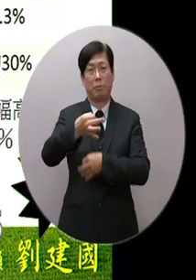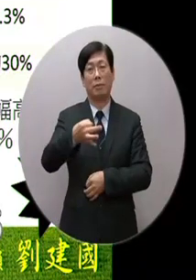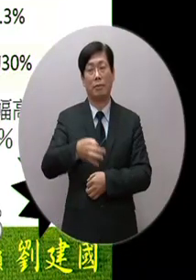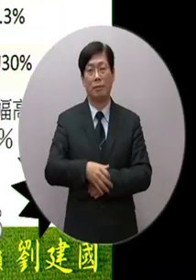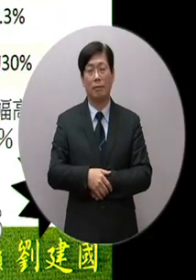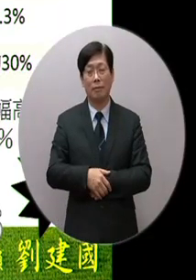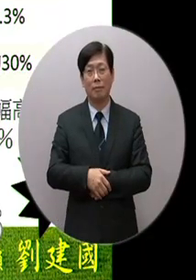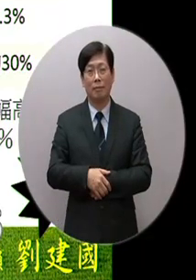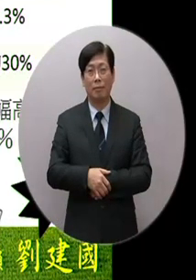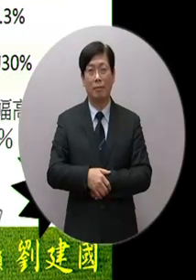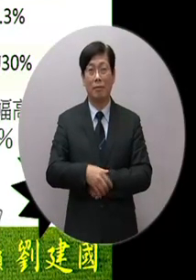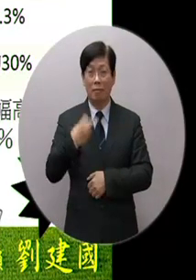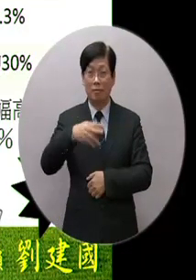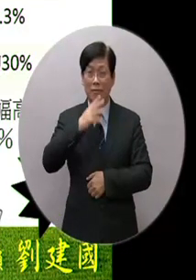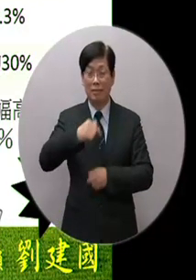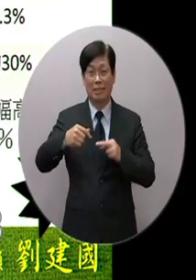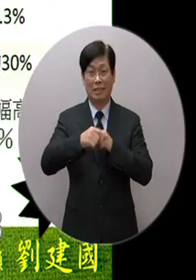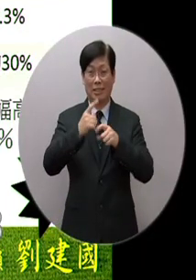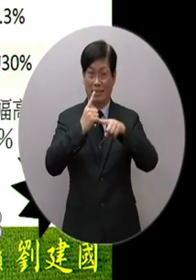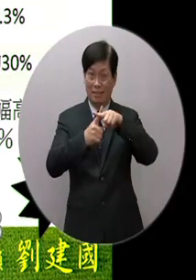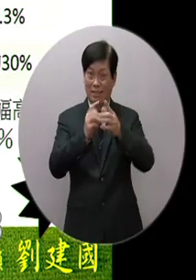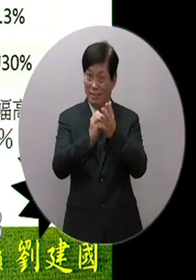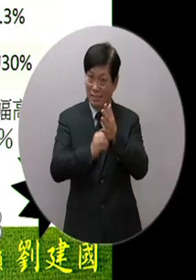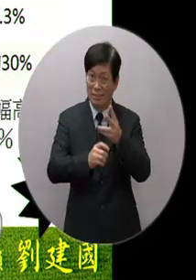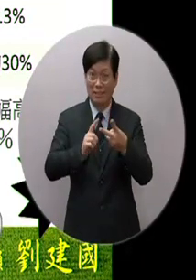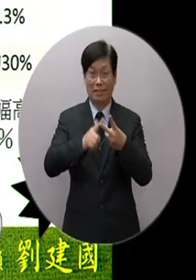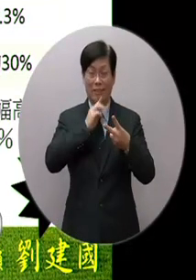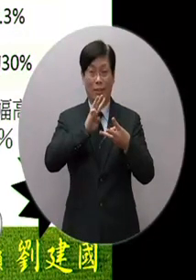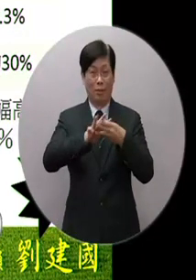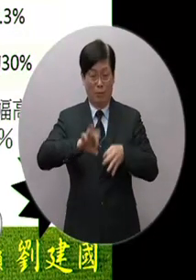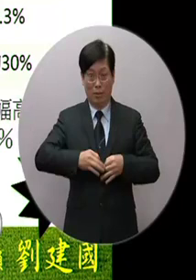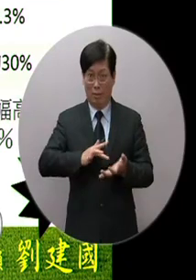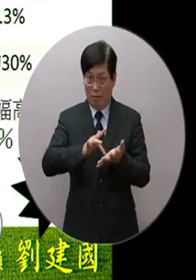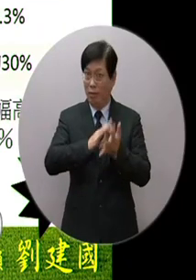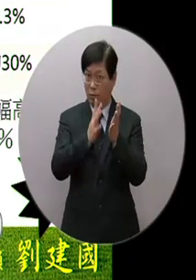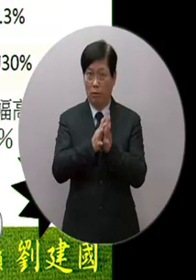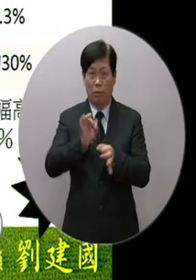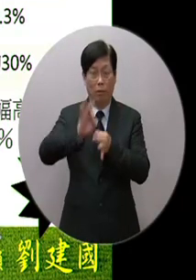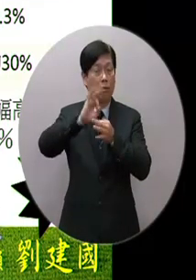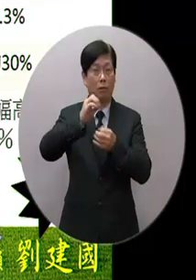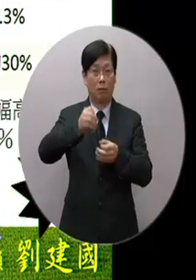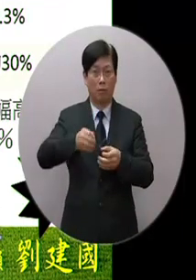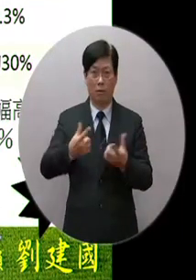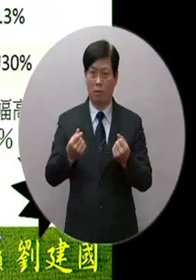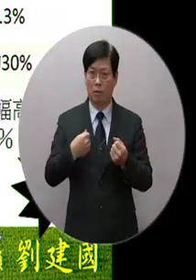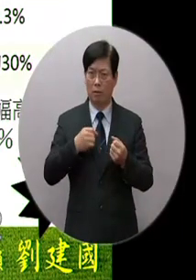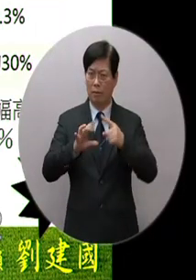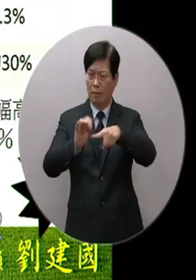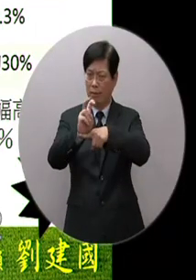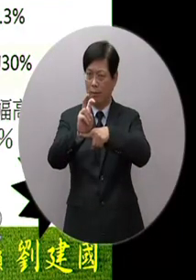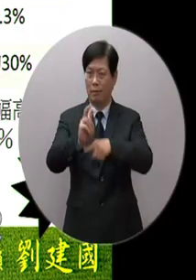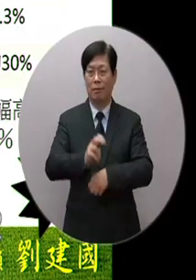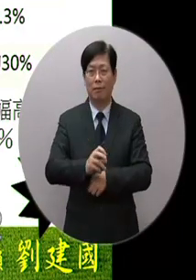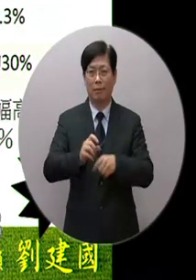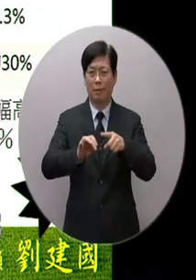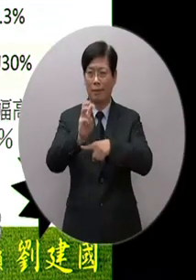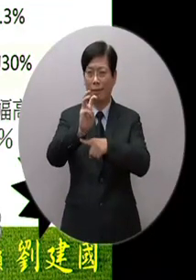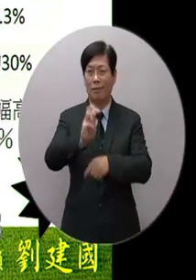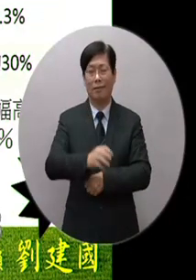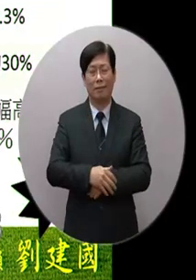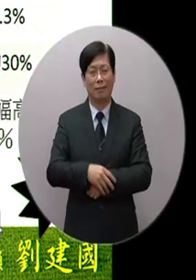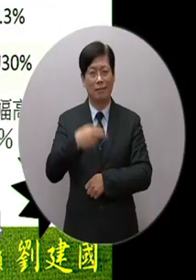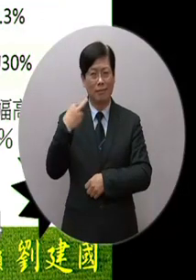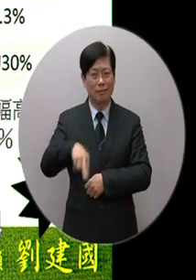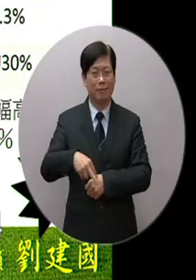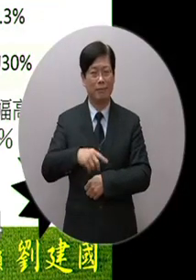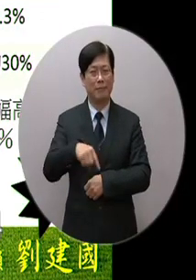有金丝鸡、味登油、中国酒、姜味扇，这好个价钱免特讲价，连这嘛起比较30%。好，过来就